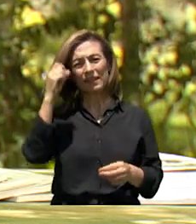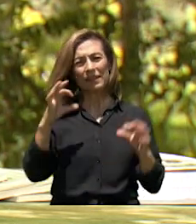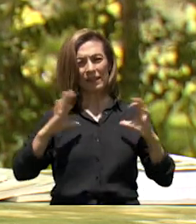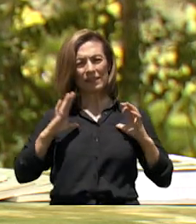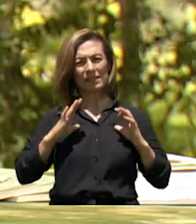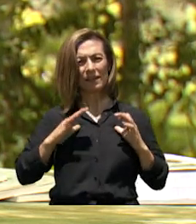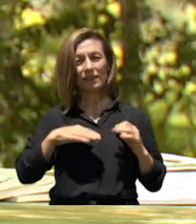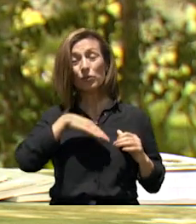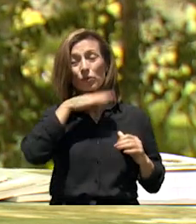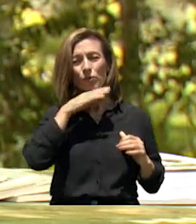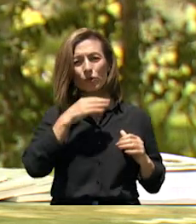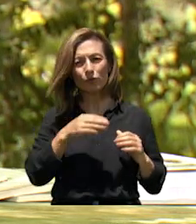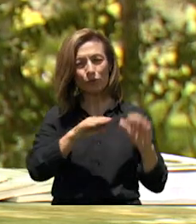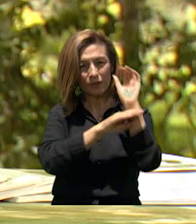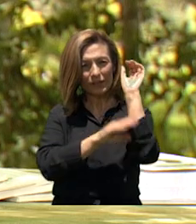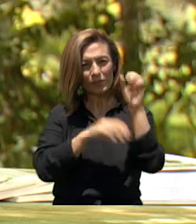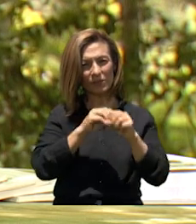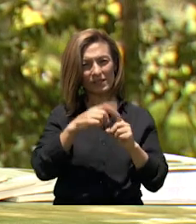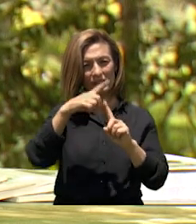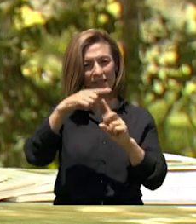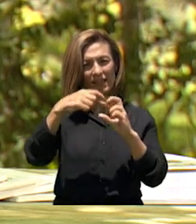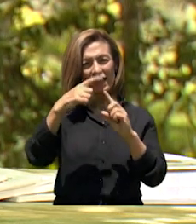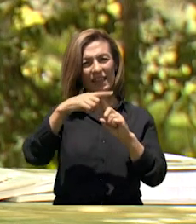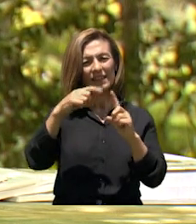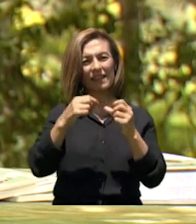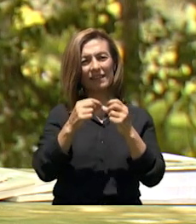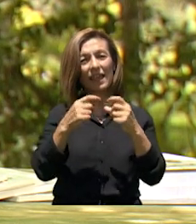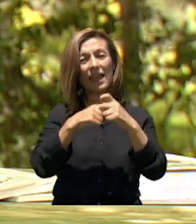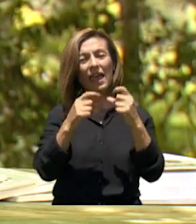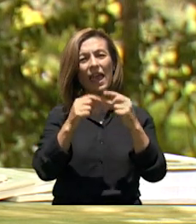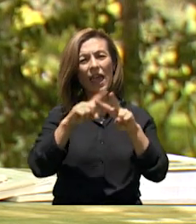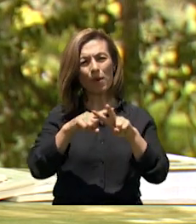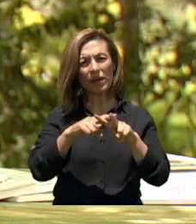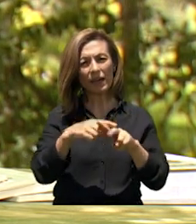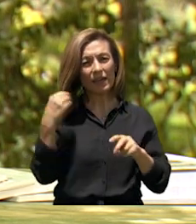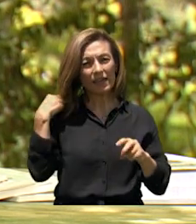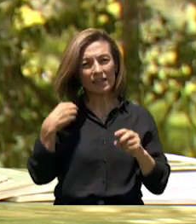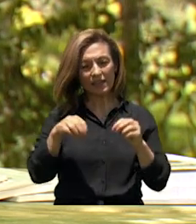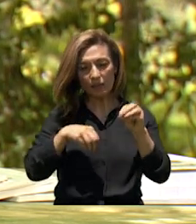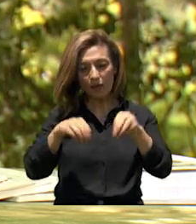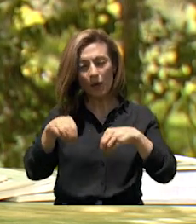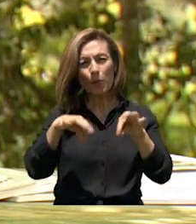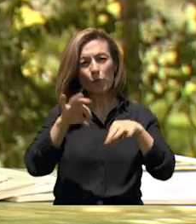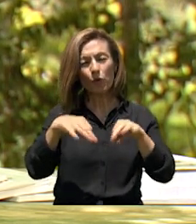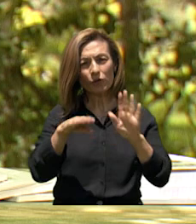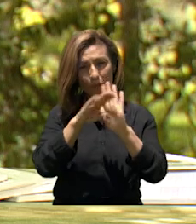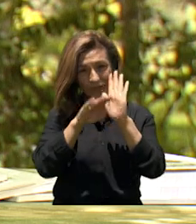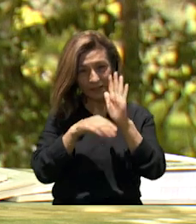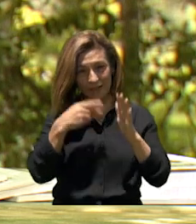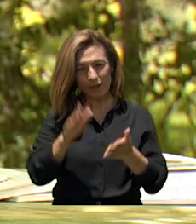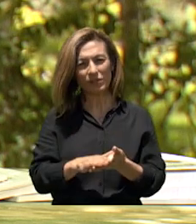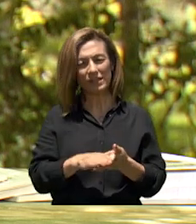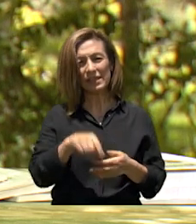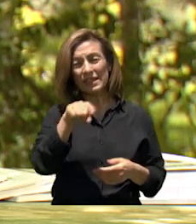TRT bt-bd yeni içerikler sunmaya devam edilecek Sizler yaz okulu yayınlarını takip ederken